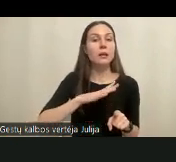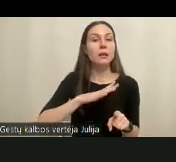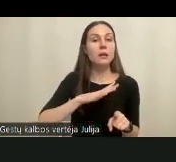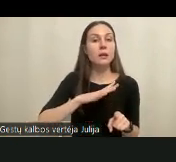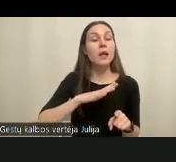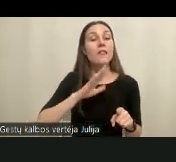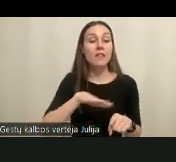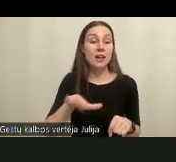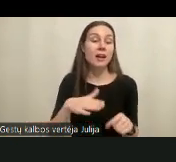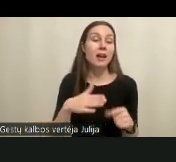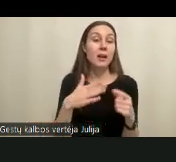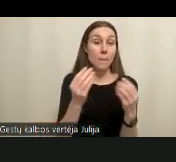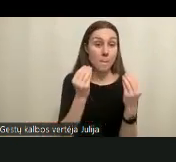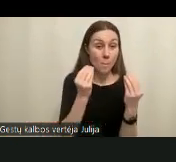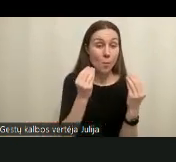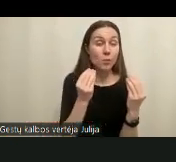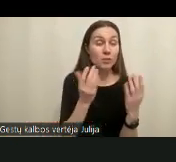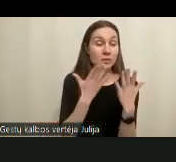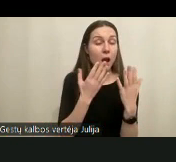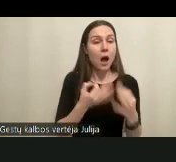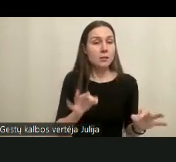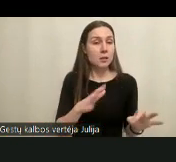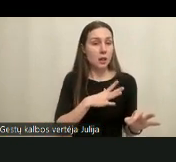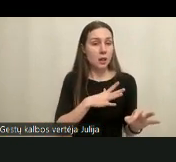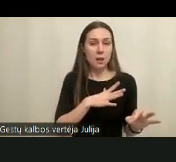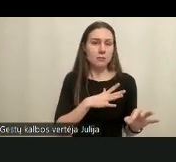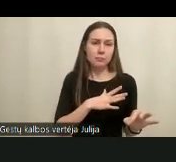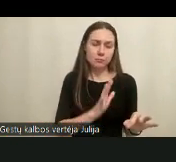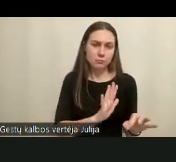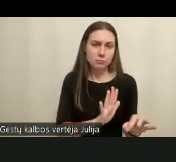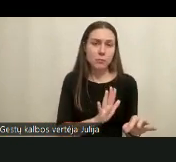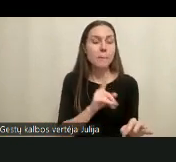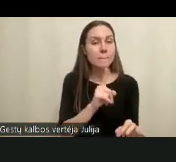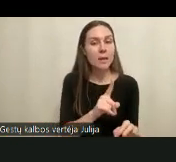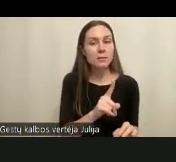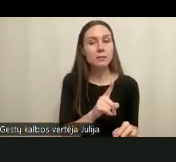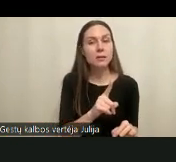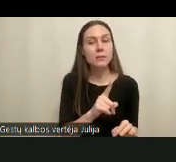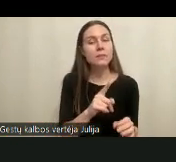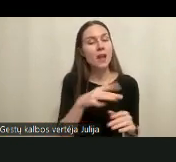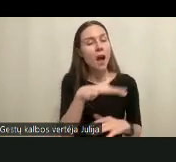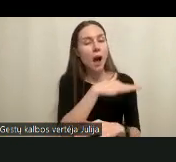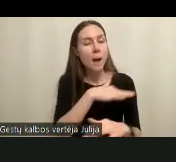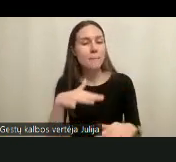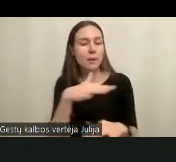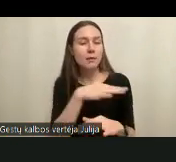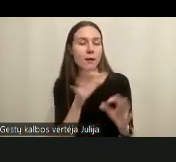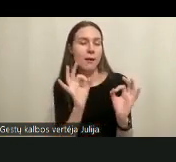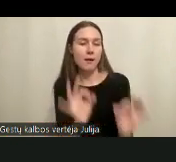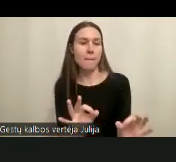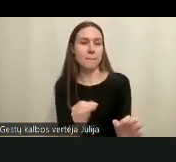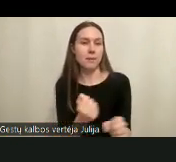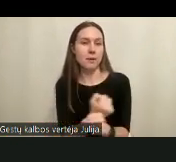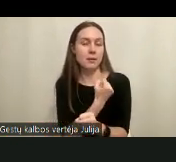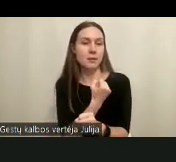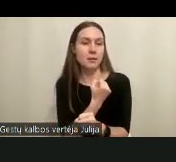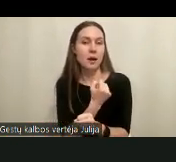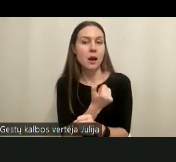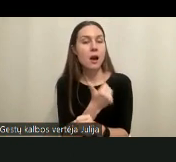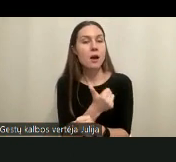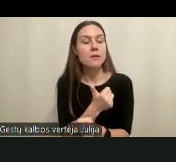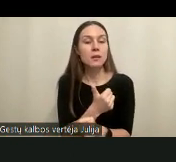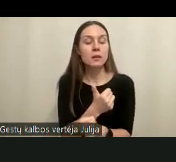atsipalaiduoti skaitant net ir mokslį, bet vis tik tai turi būti sukurtas socialinės skaitimo aplinkos mokyklose, kad galėtumėme kaip ir